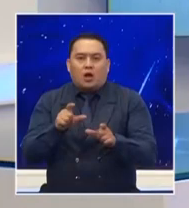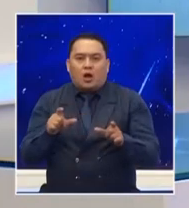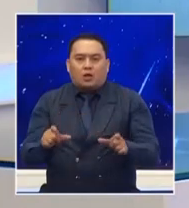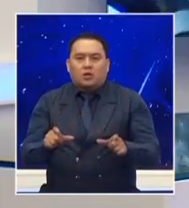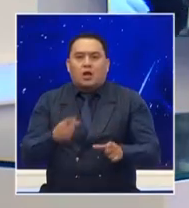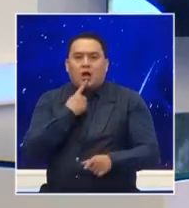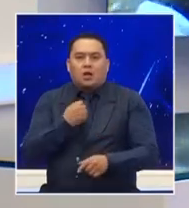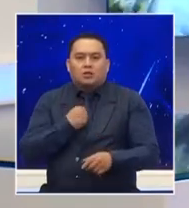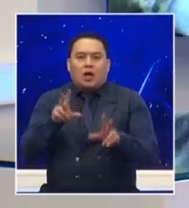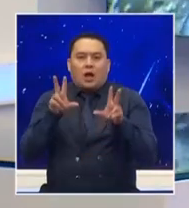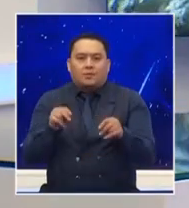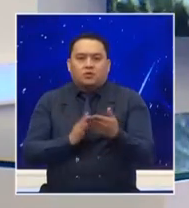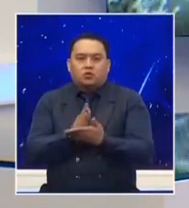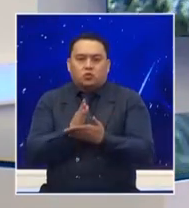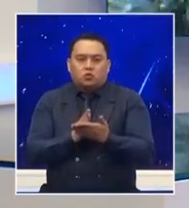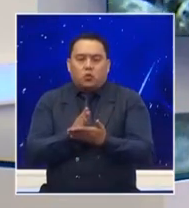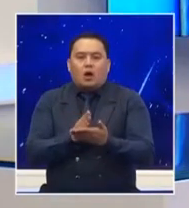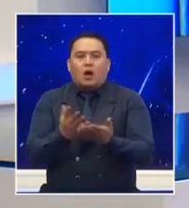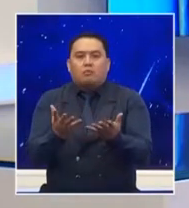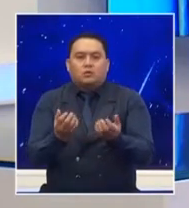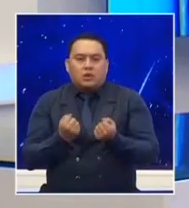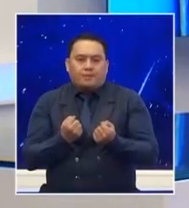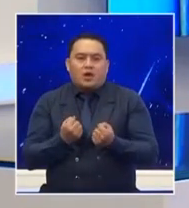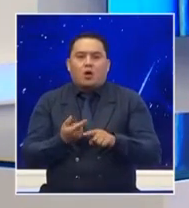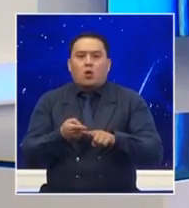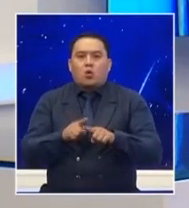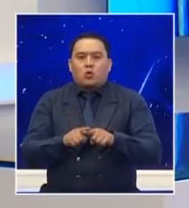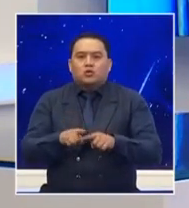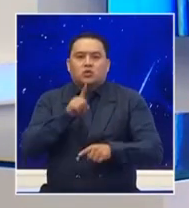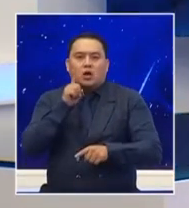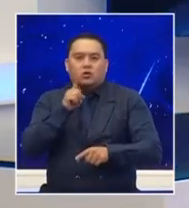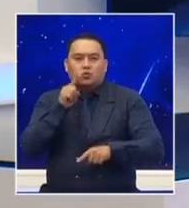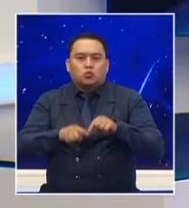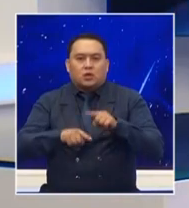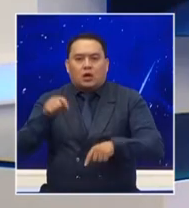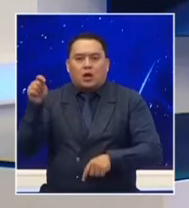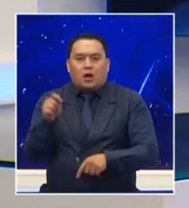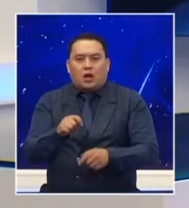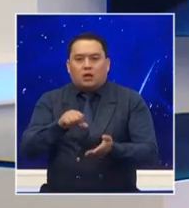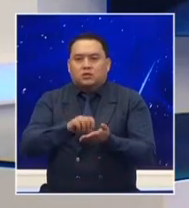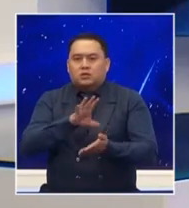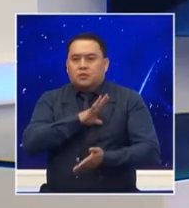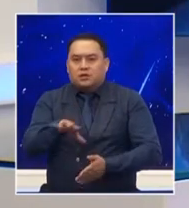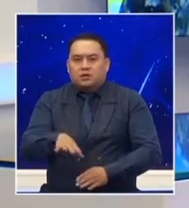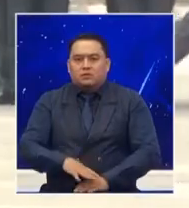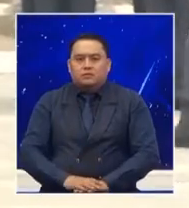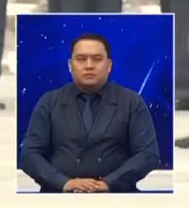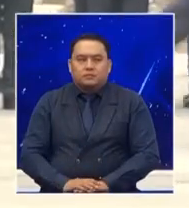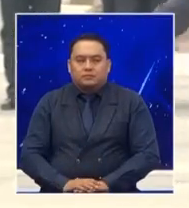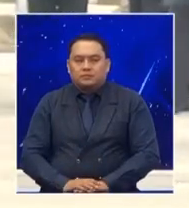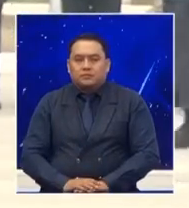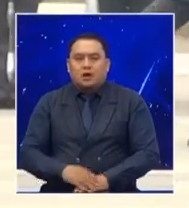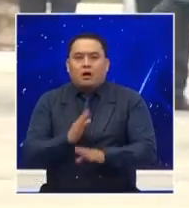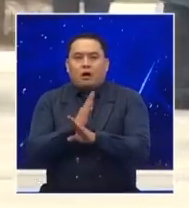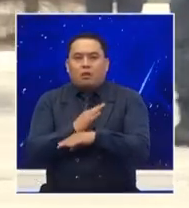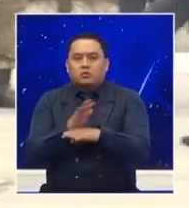өтеуші әскери ант қабылдады. Карантинге байланысты ант қабылдау рәсіміне жас сарбаздардың туыстары қатыспады. Бұл